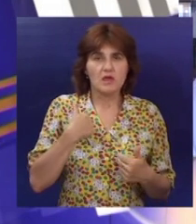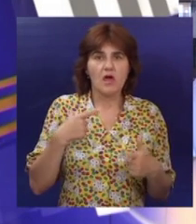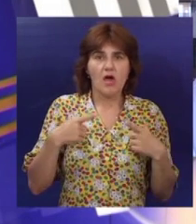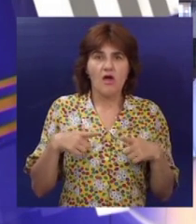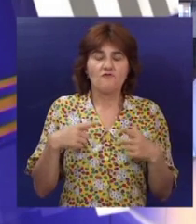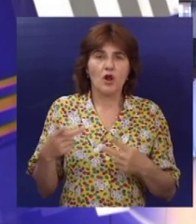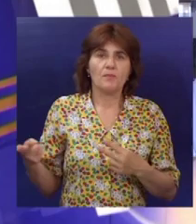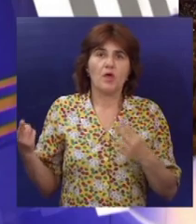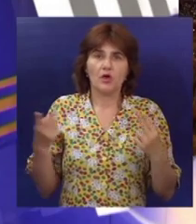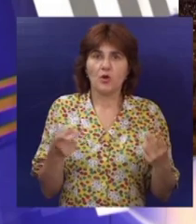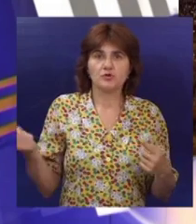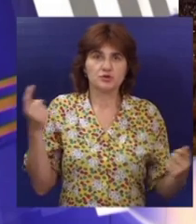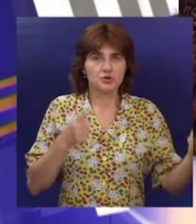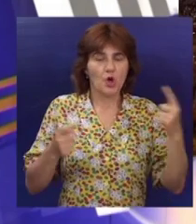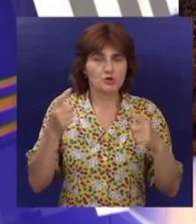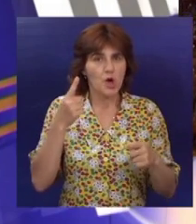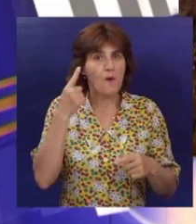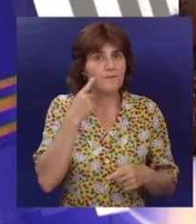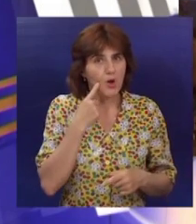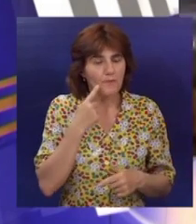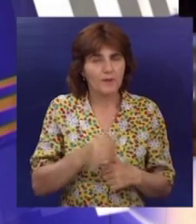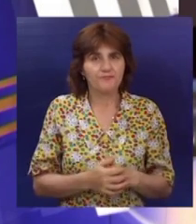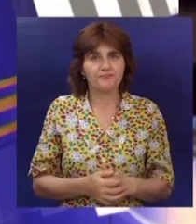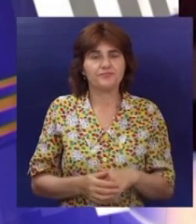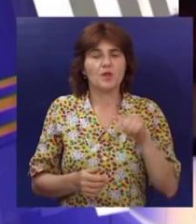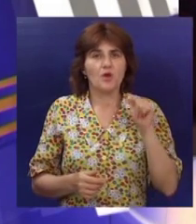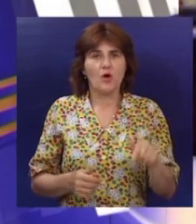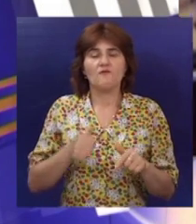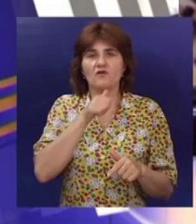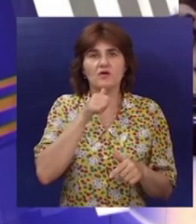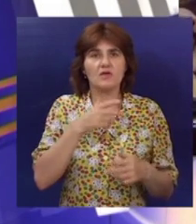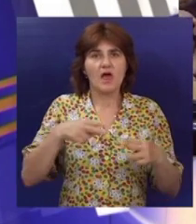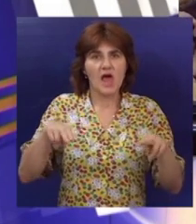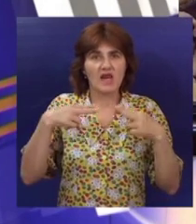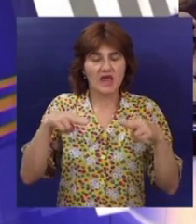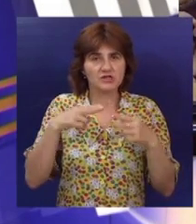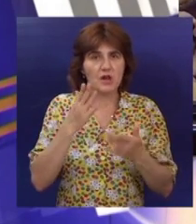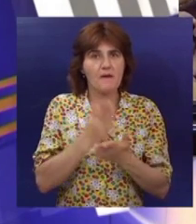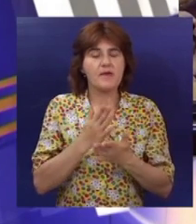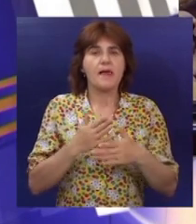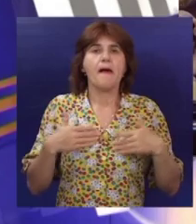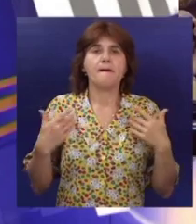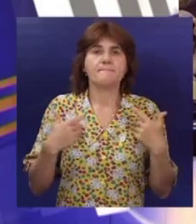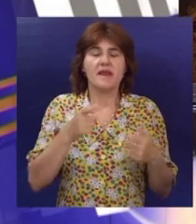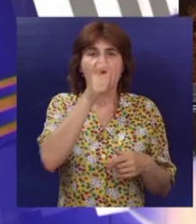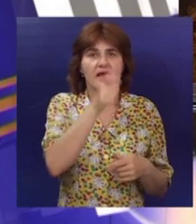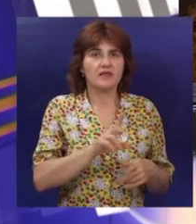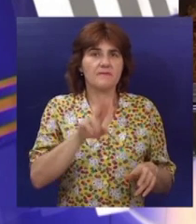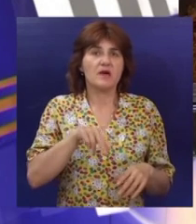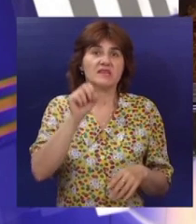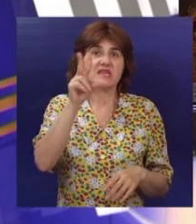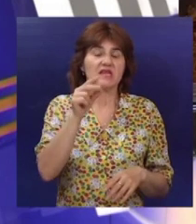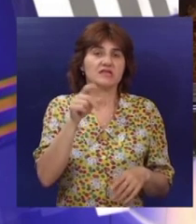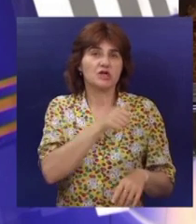Ja bih voleo da gosti dođu da probaju. Pre mjesec dana rukovođenje kuhinjom restorana preuzeo je mladi kuvar sa 13